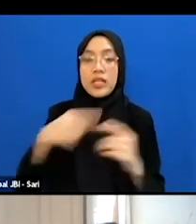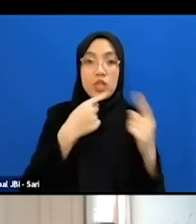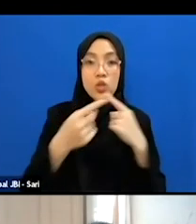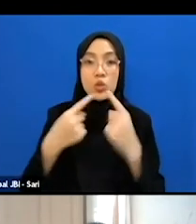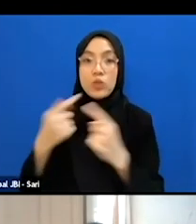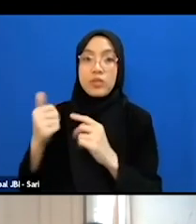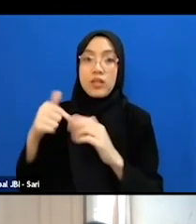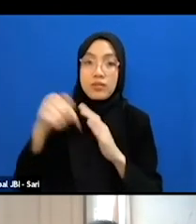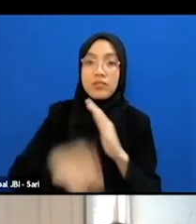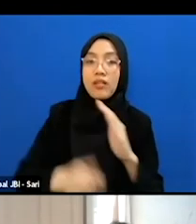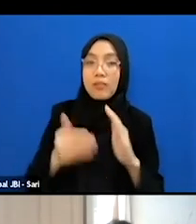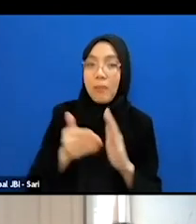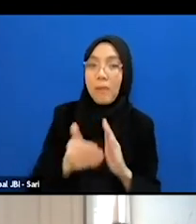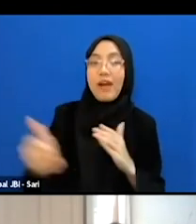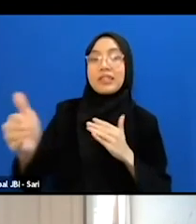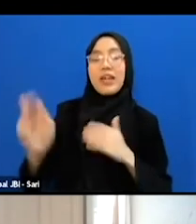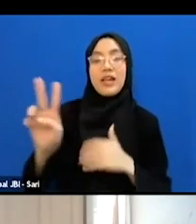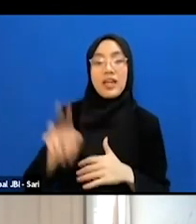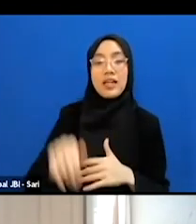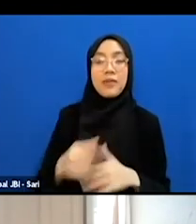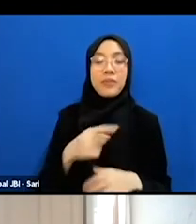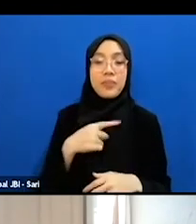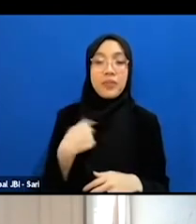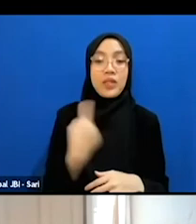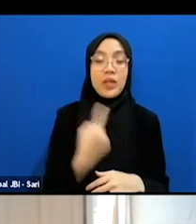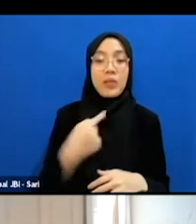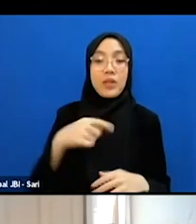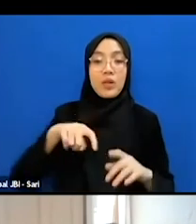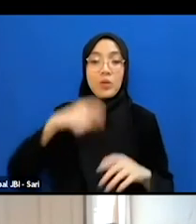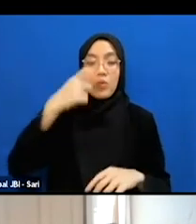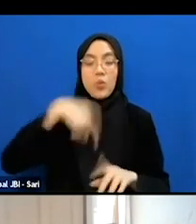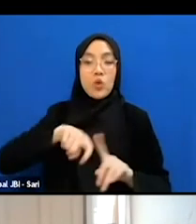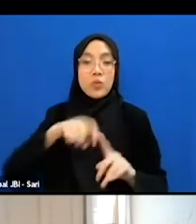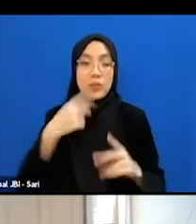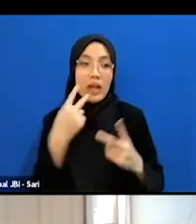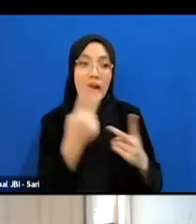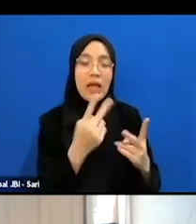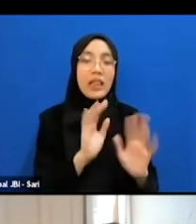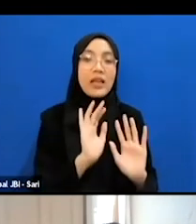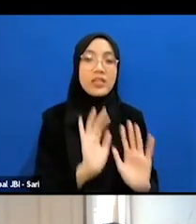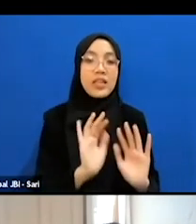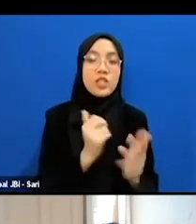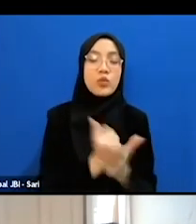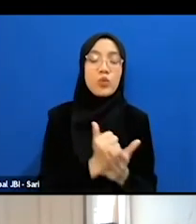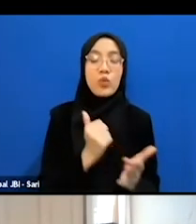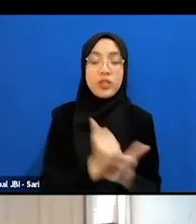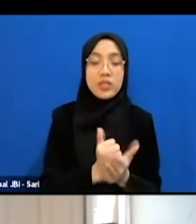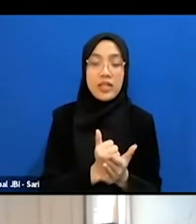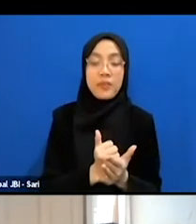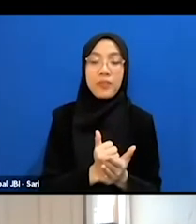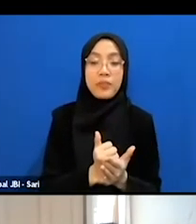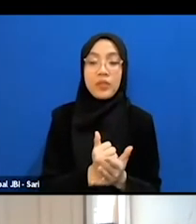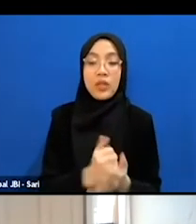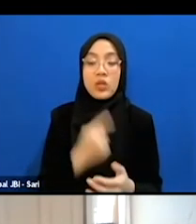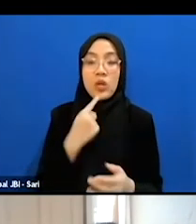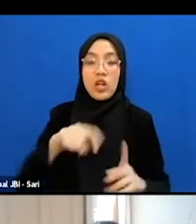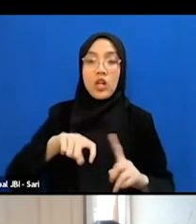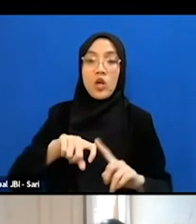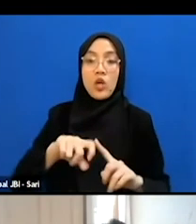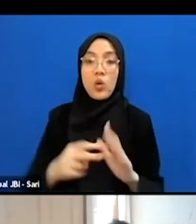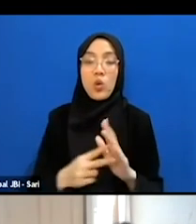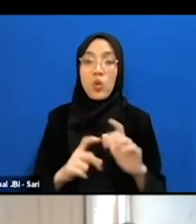akan lebih panjang nanti dan kami dari konsumen shift hingga lihat nanti sebetulnya eh dari sisi konsumen